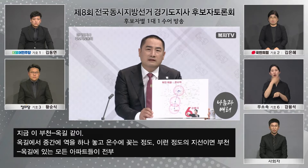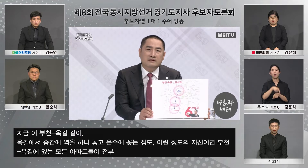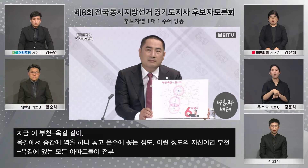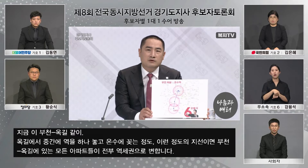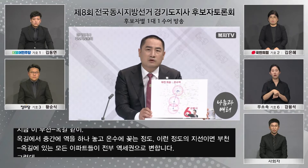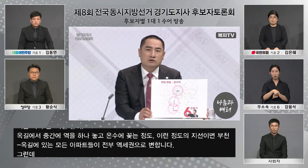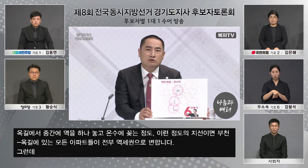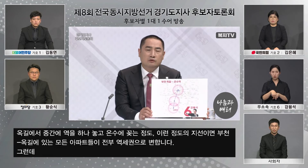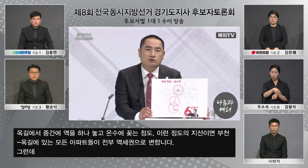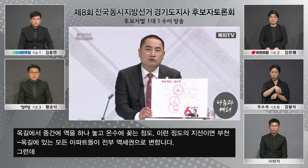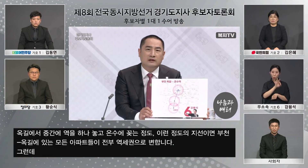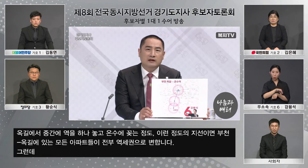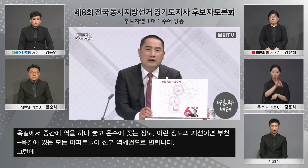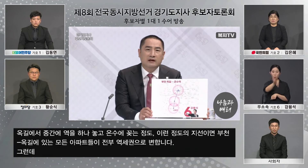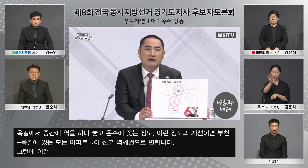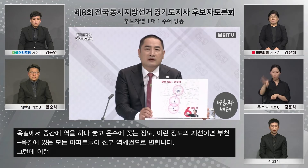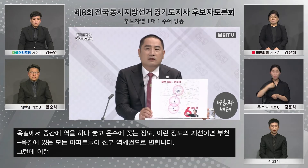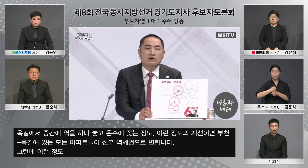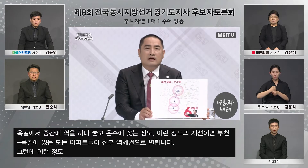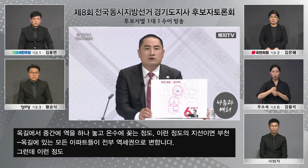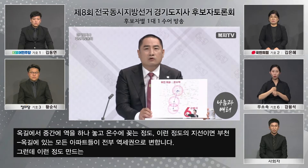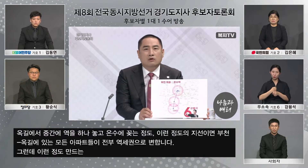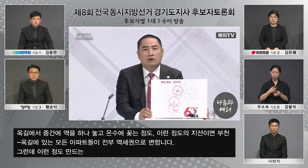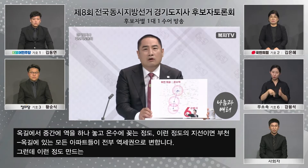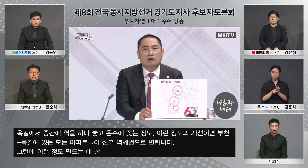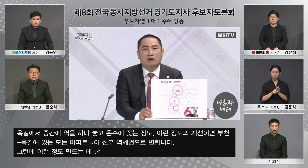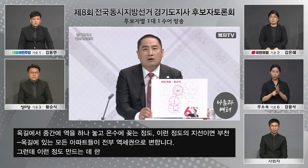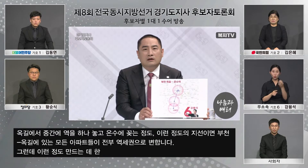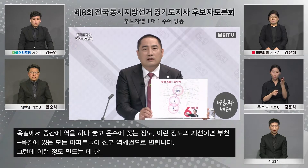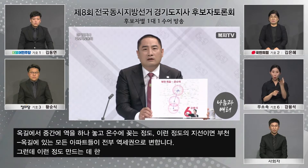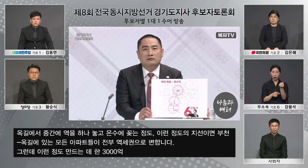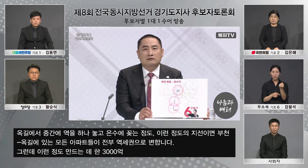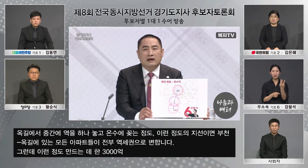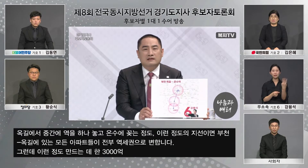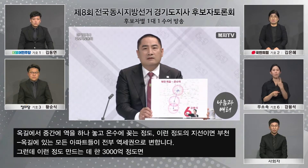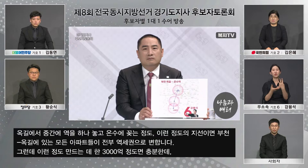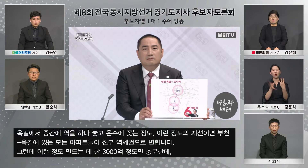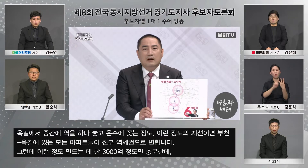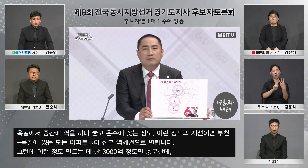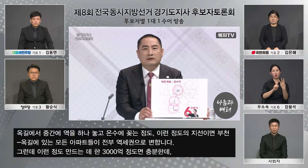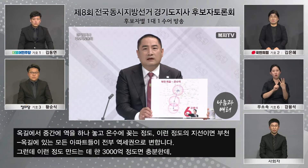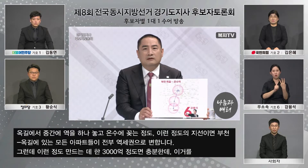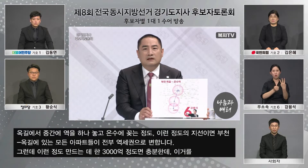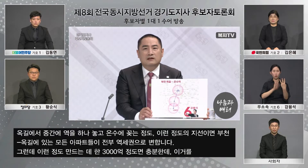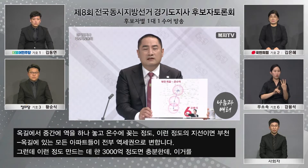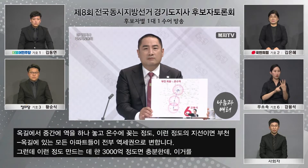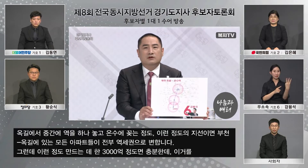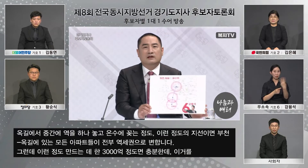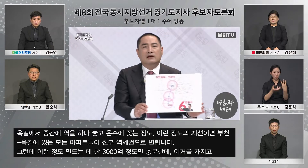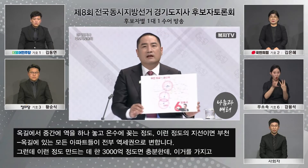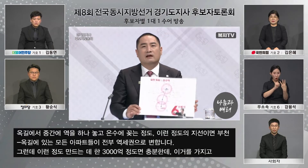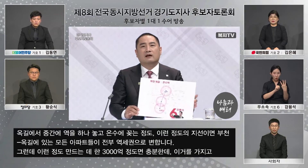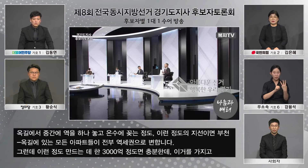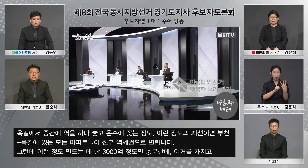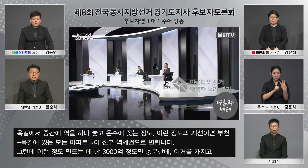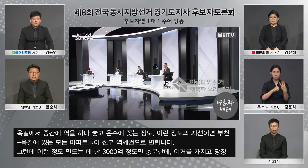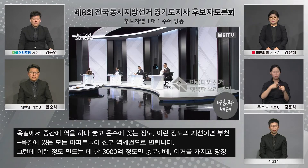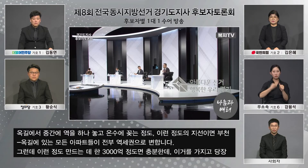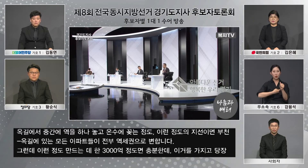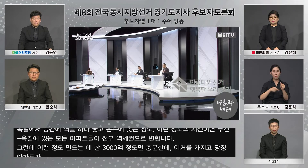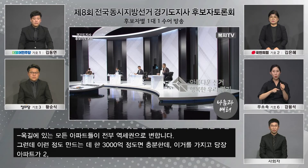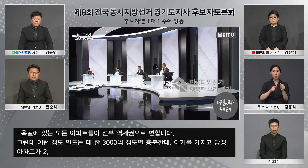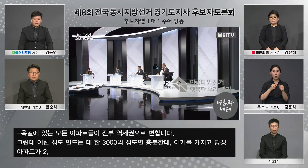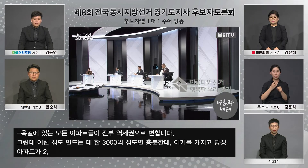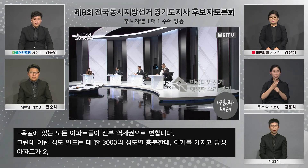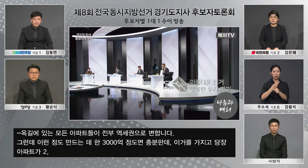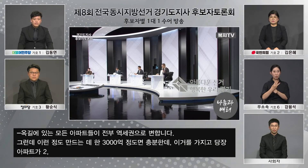만드는데 한 3,000억 정도면 충분한데 이걸 가지고 당장 아파트가 2, 3년 안에 역세권이